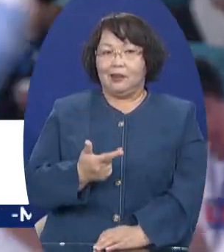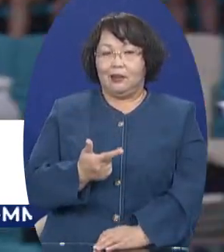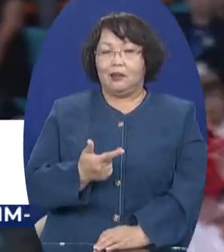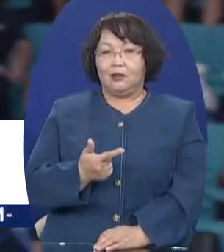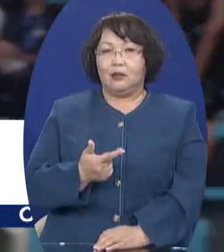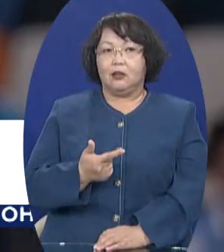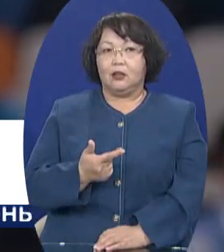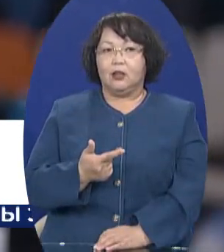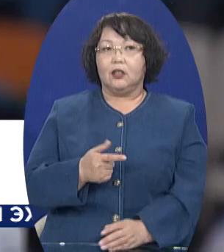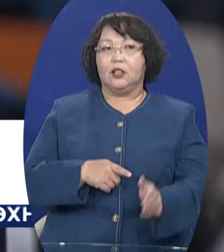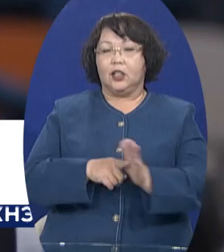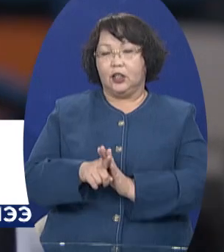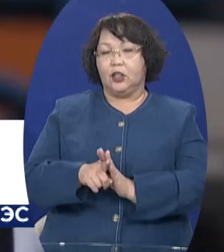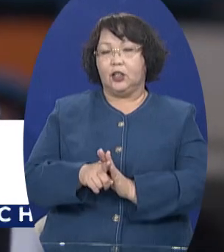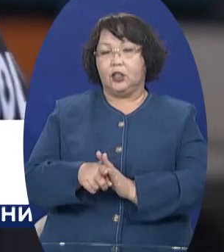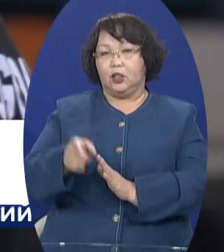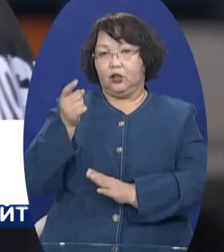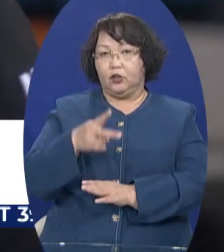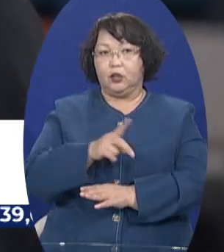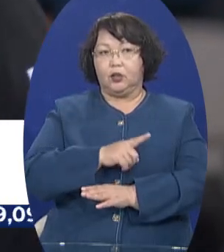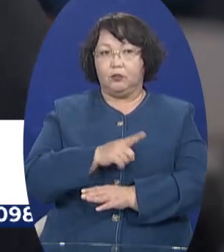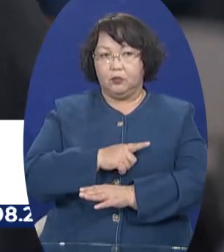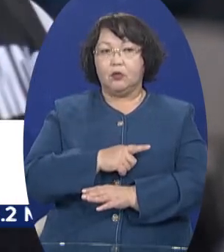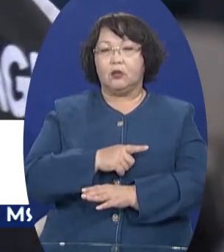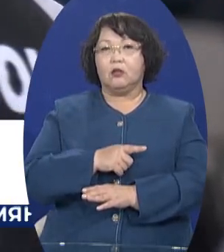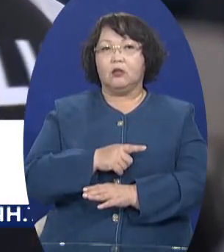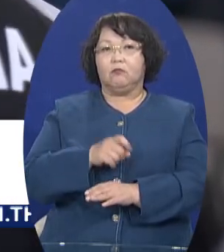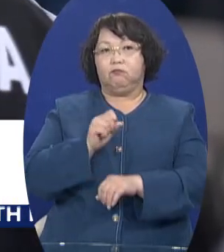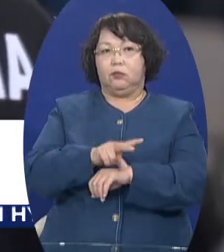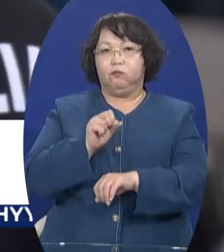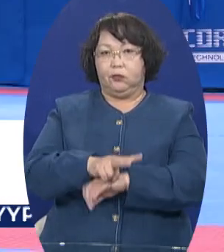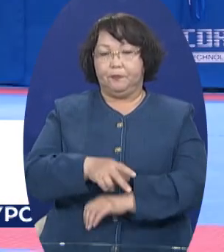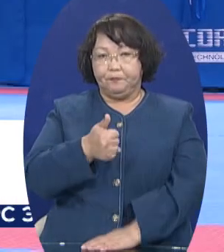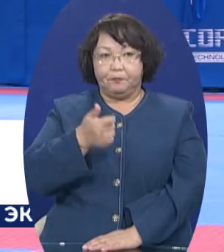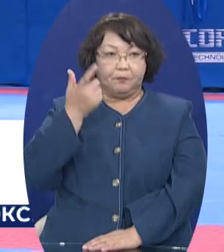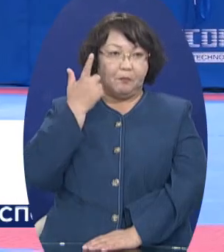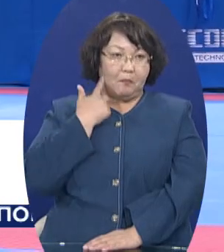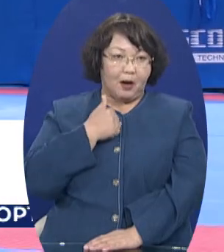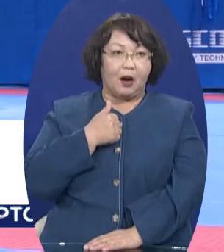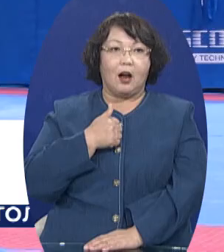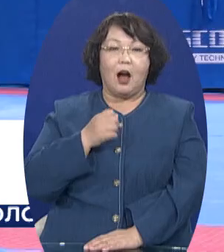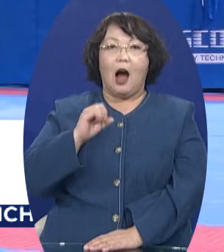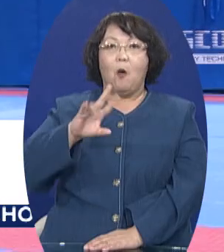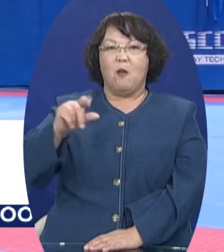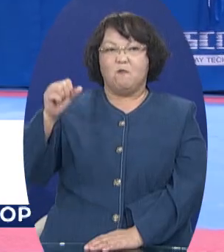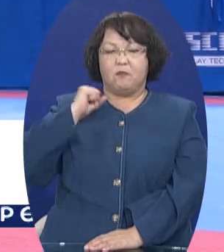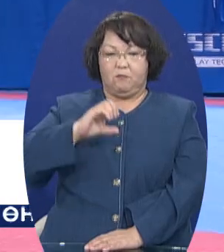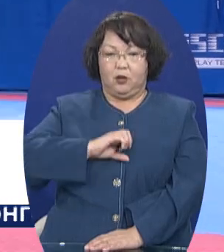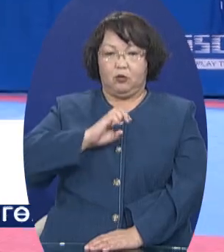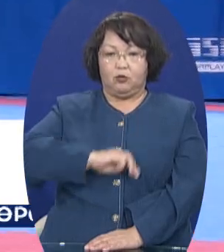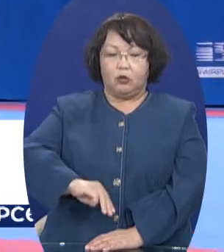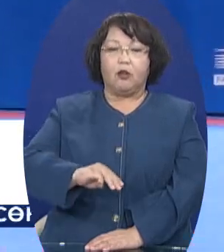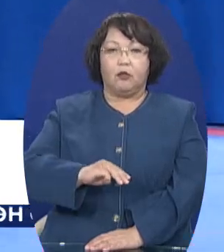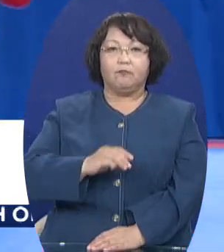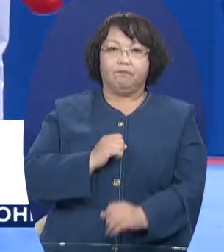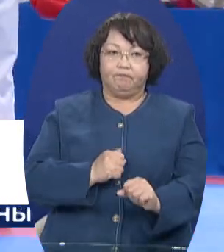Тэмүүлэн хэсэгтээ хийсэн эхний 2 тоглолтод өрсөлдөгчөө за ээлж дараалан хожиад байгаа юм. За маргааш зооны аваргууд медалийн төлөөх хариуцлагатай тоглолтоо